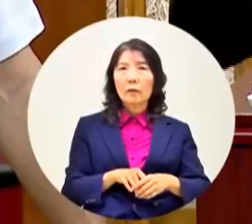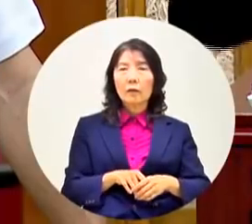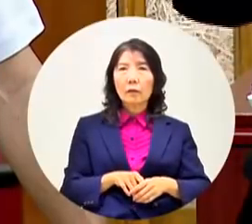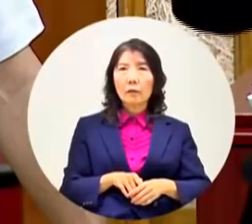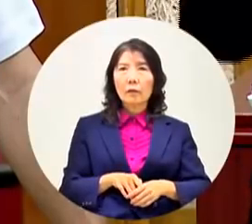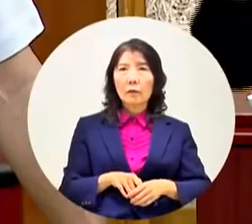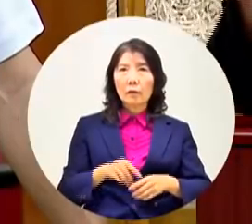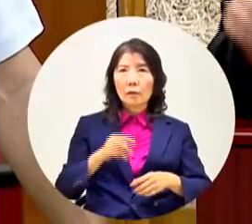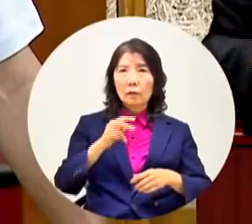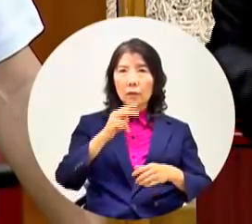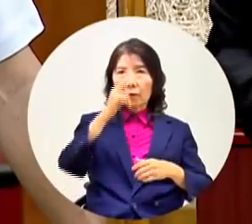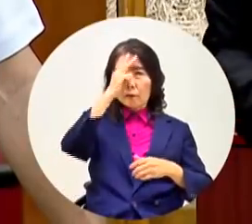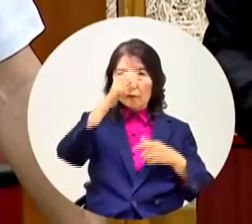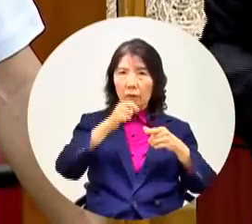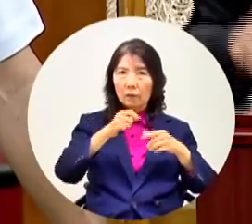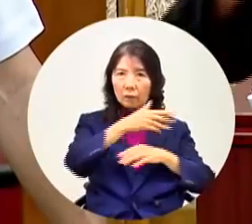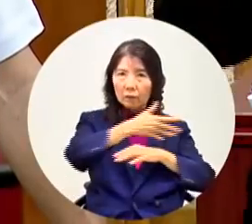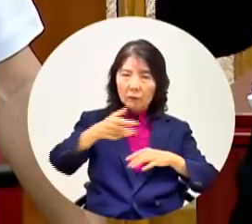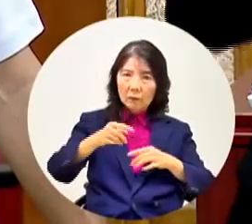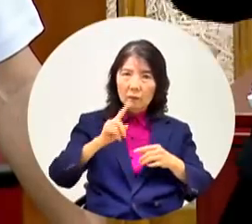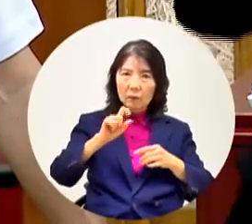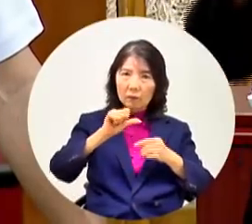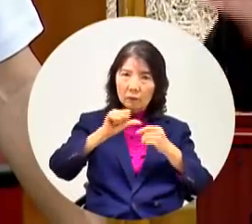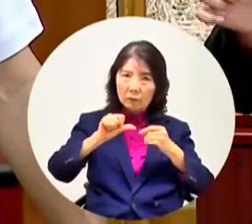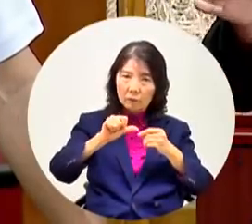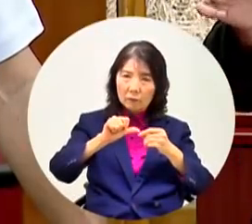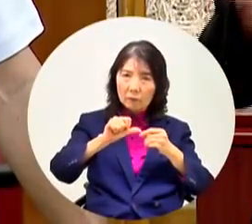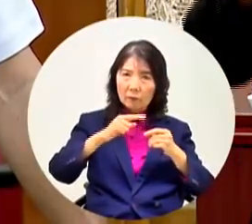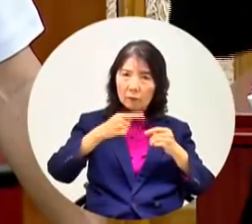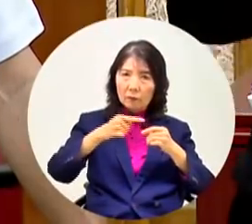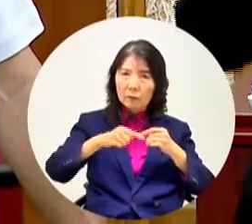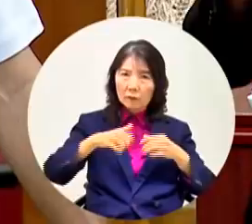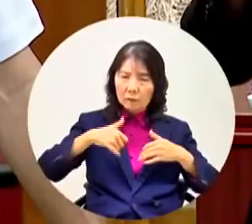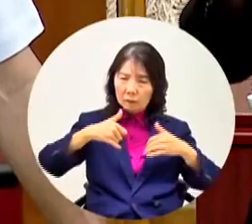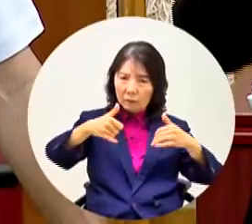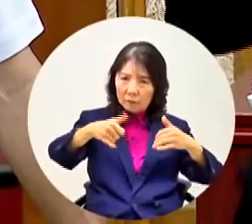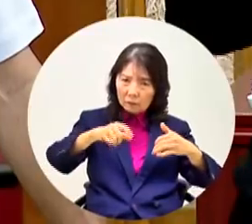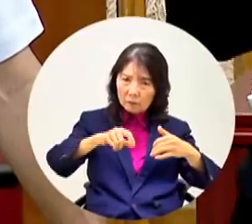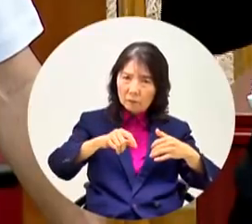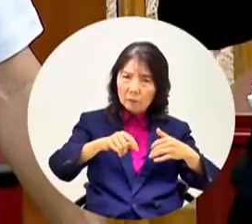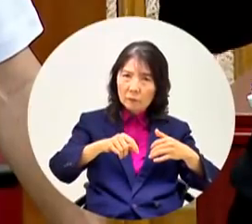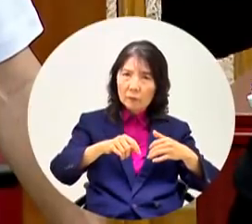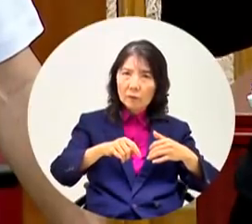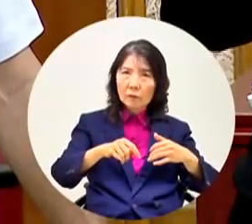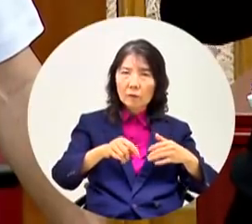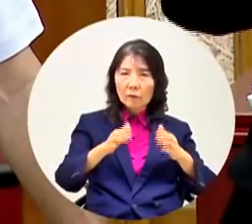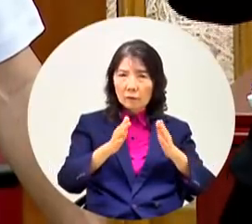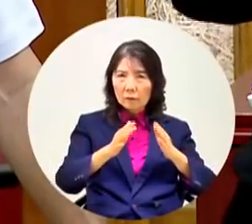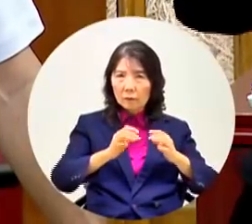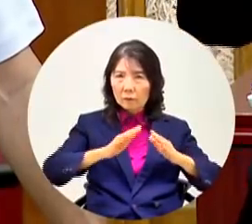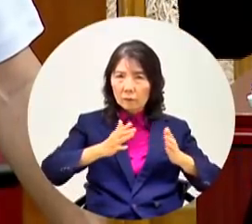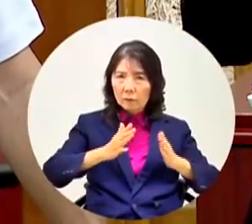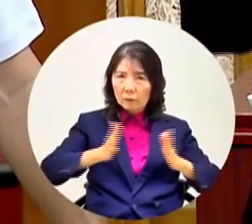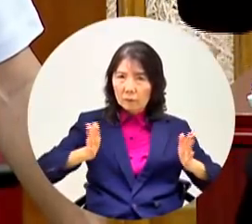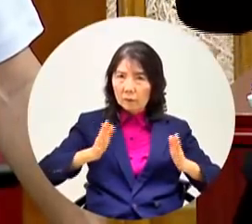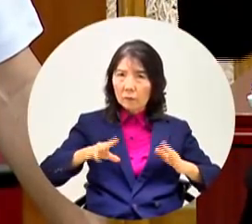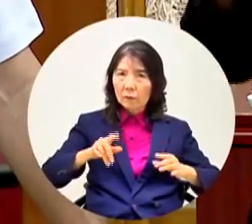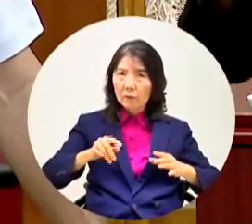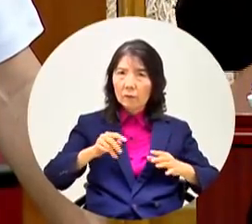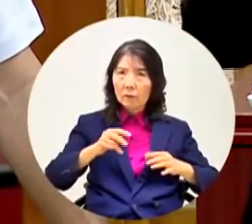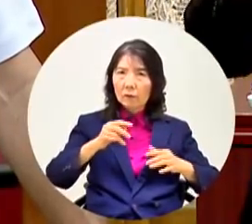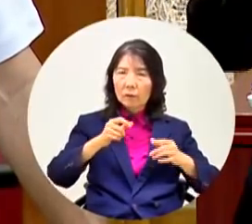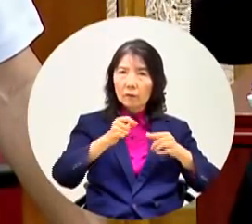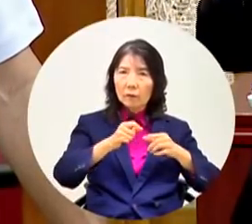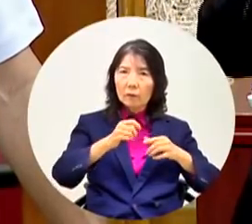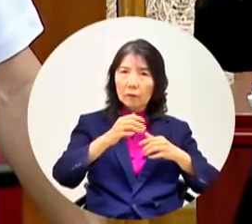曹公镇边啊，迄条15米的、那個，其实道路是等宽啦，是讲把迄个原来曹公镇做好的设施把它